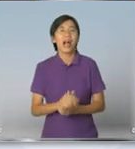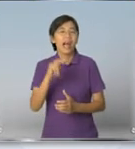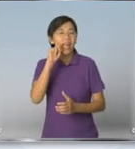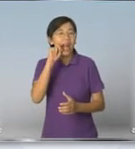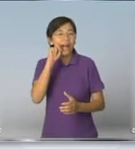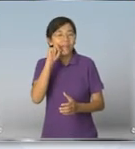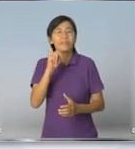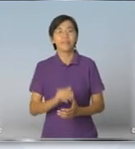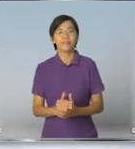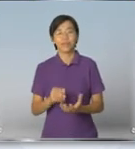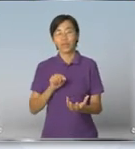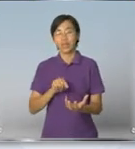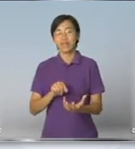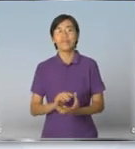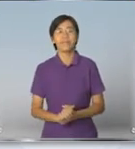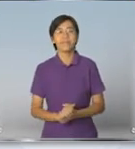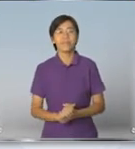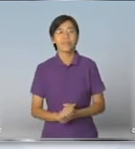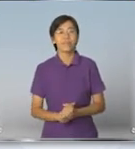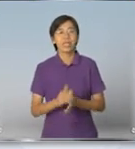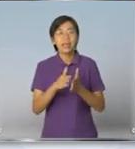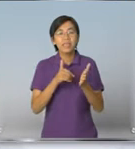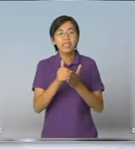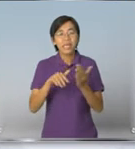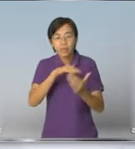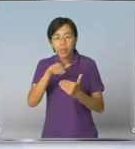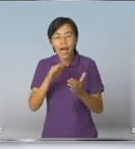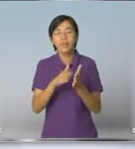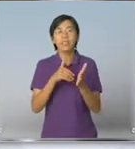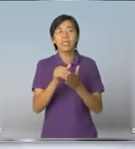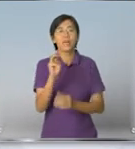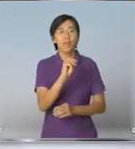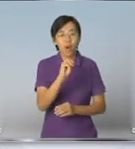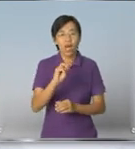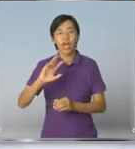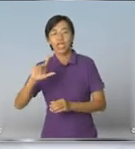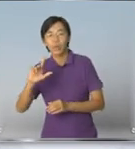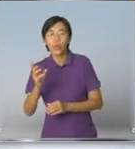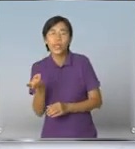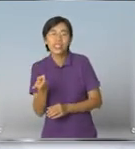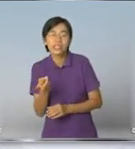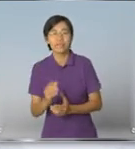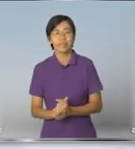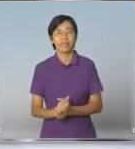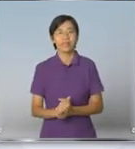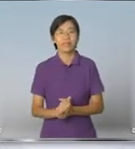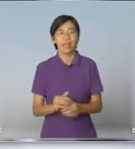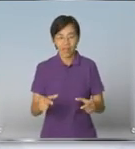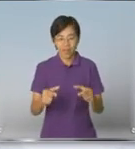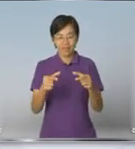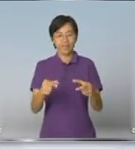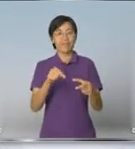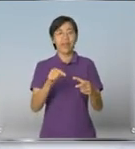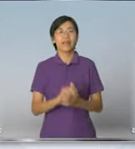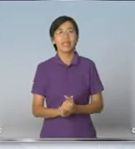จจุบันเราจะใช้เป็นสีผสมอาหารสีม่วงนะคะกับสีชมพูเล็กน้อย อันนี้นั่นเองนะครับ ใช่ สีผสมอาห